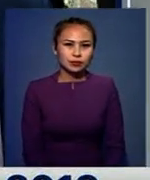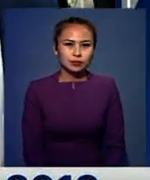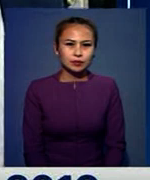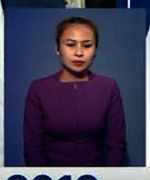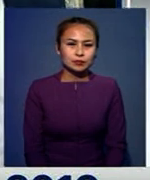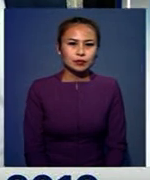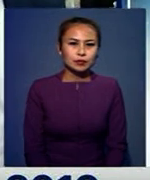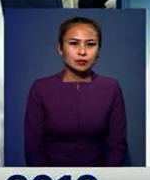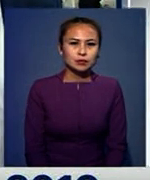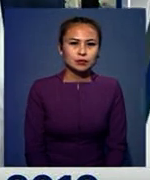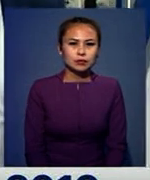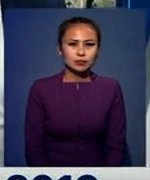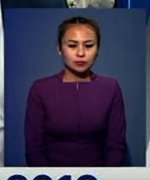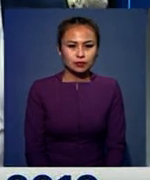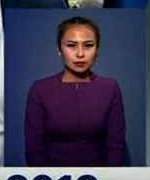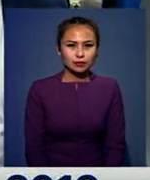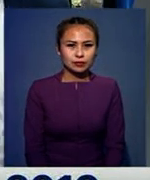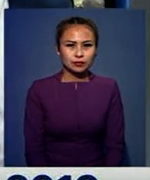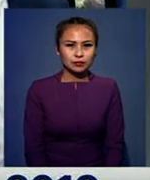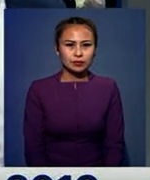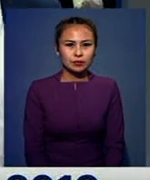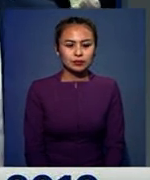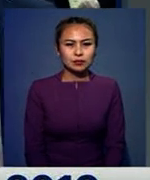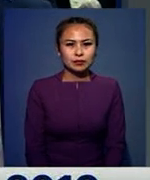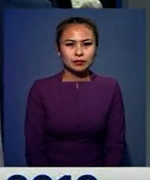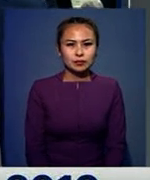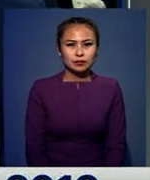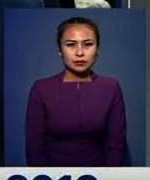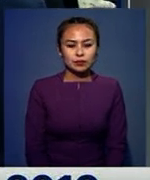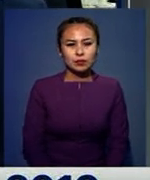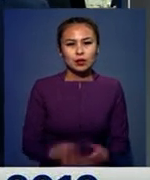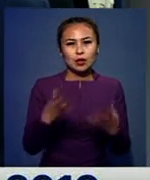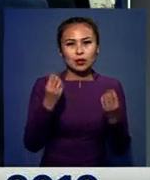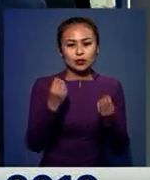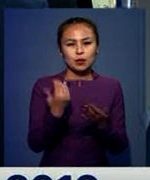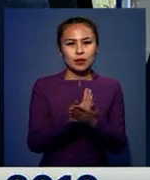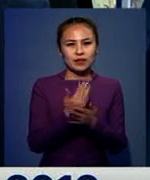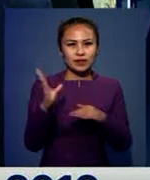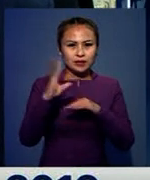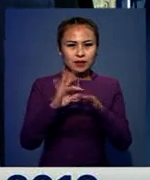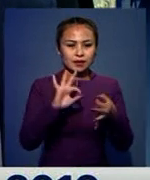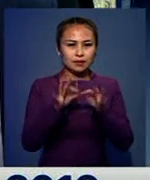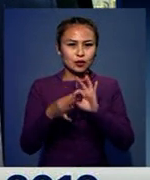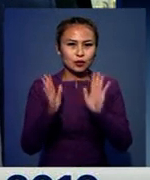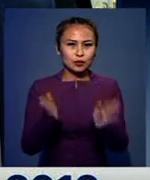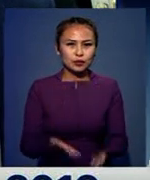осы. Алдағы сағаттарда міндетті түрде басқа сайлау учаскелерінен тікелей эфирге шығып, осы жердегі жағдайды баяндаймыз.